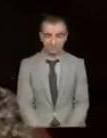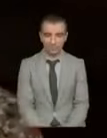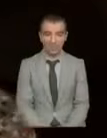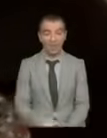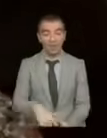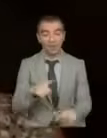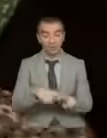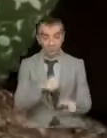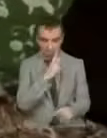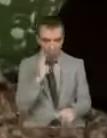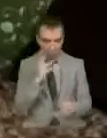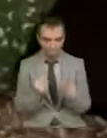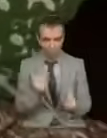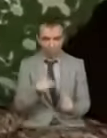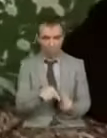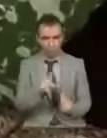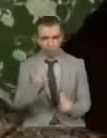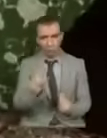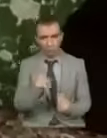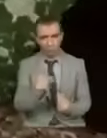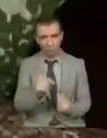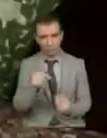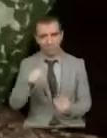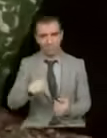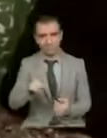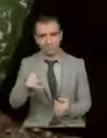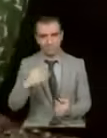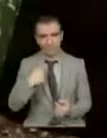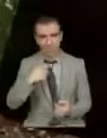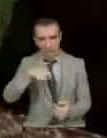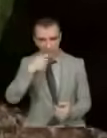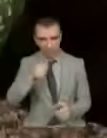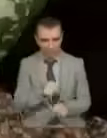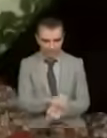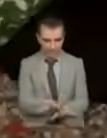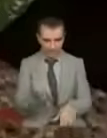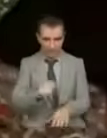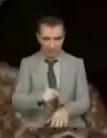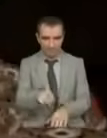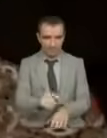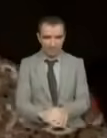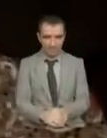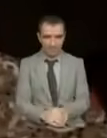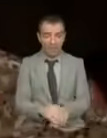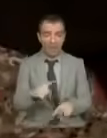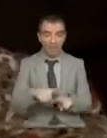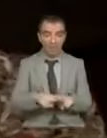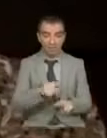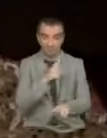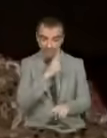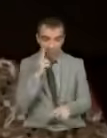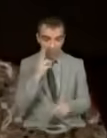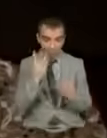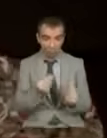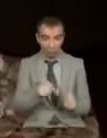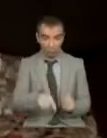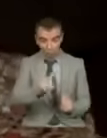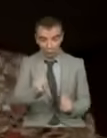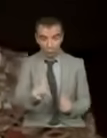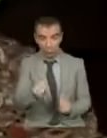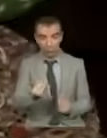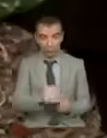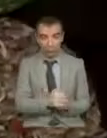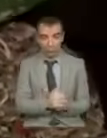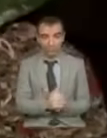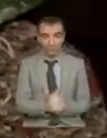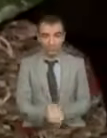Ayşe teyzem, oldu mu bu? Evet, oldu. Şimdi o zaman ben de kepçeyle dağıtayım mı? Ayşe teyzem, oldu mu?